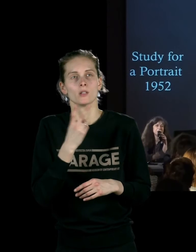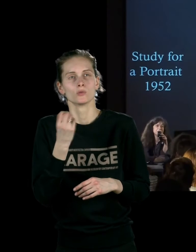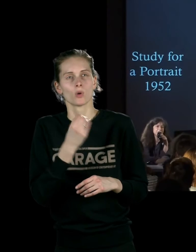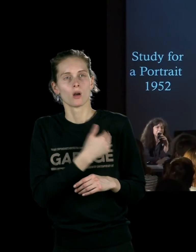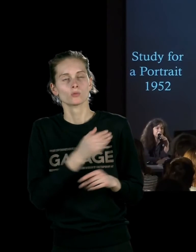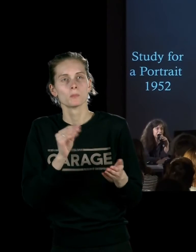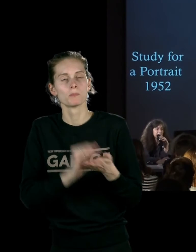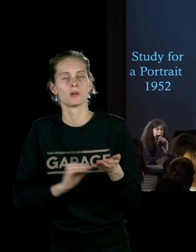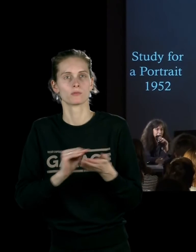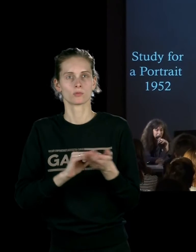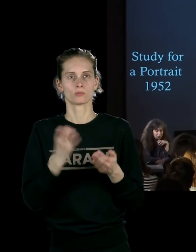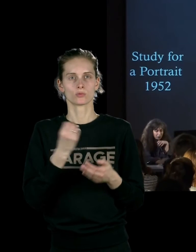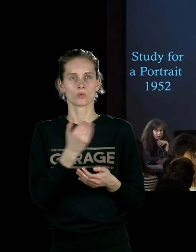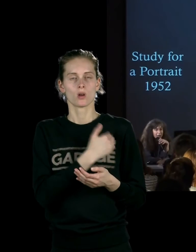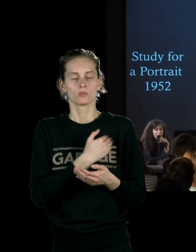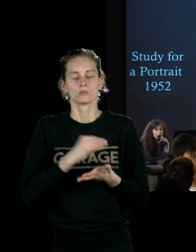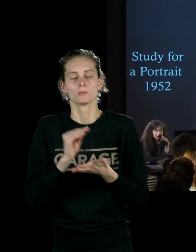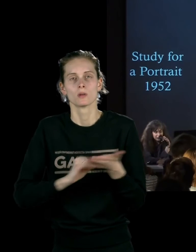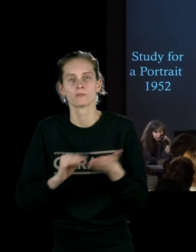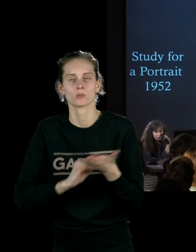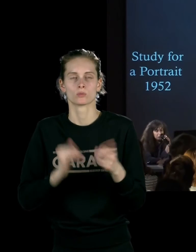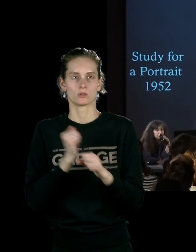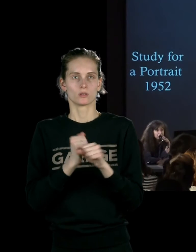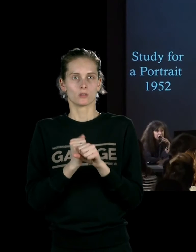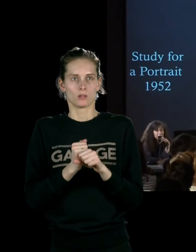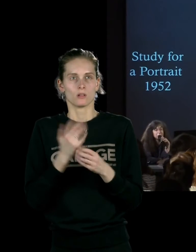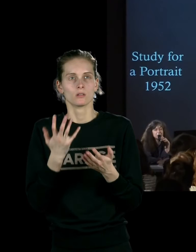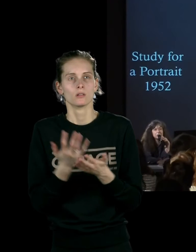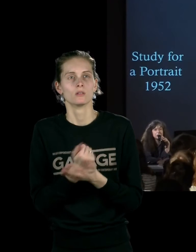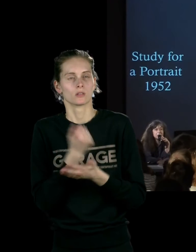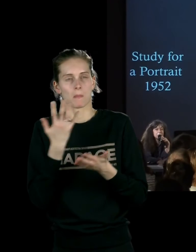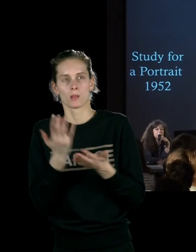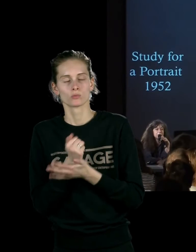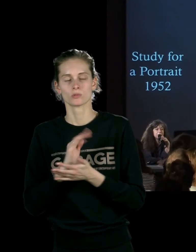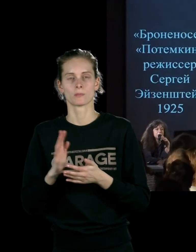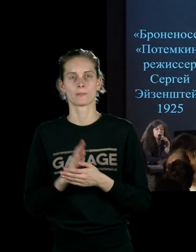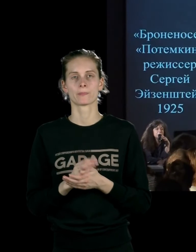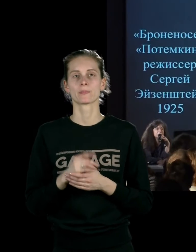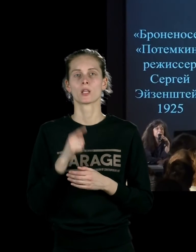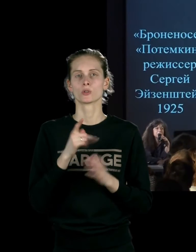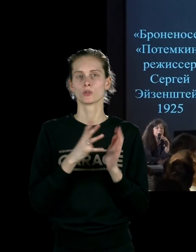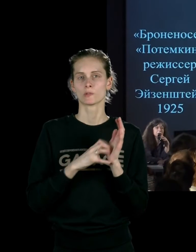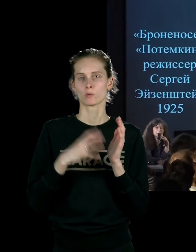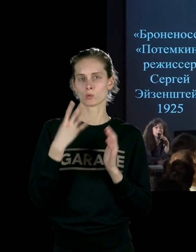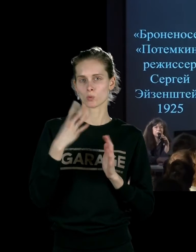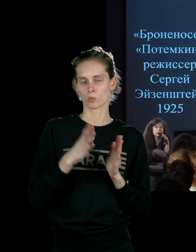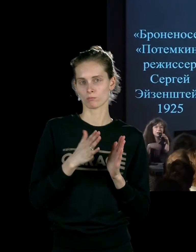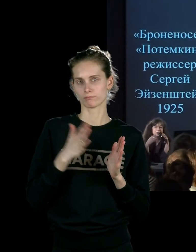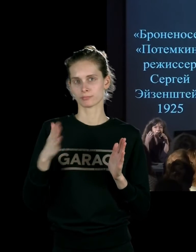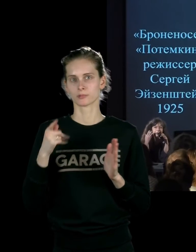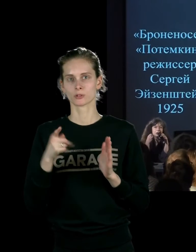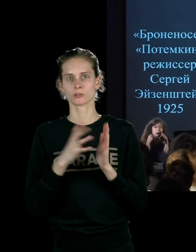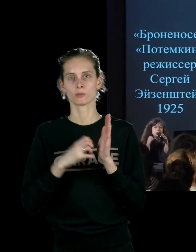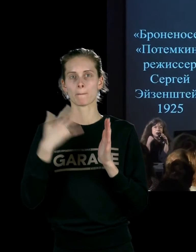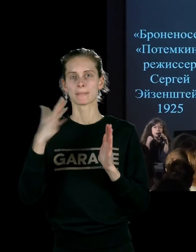работе, возвращаться к неким вариациям на эту тему. И в 40-е, 50-е годы Бэкон создает серию